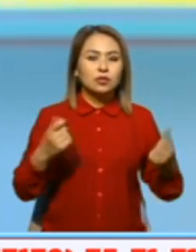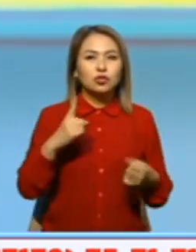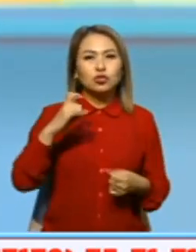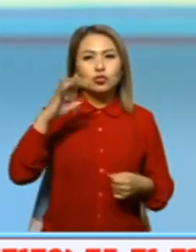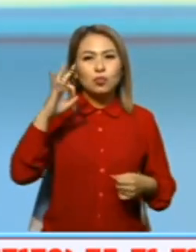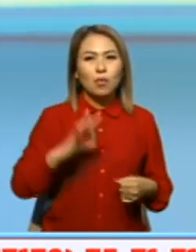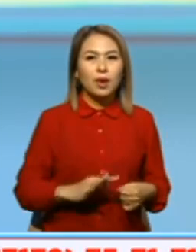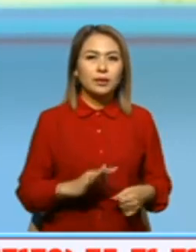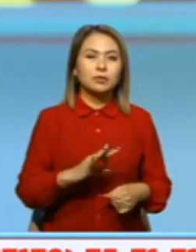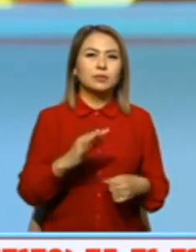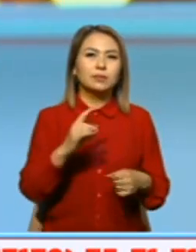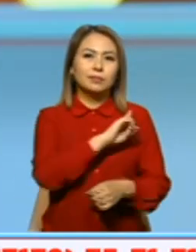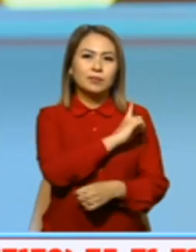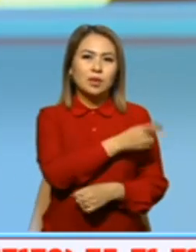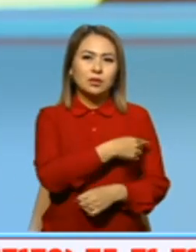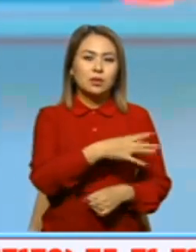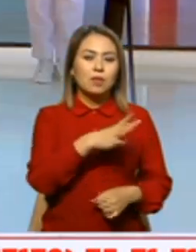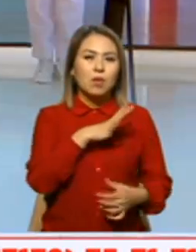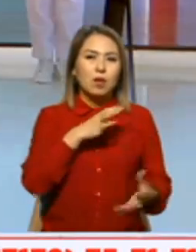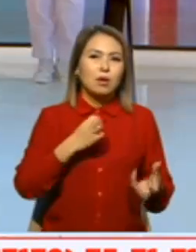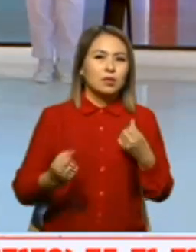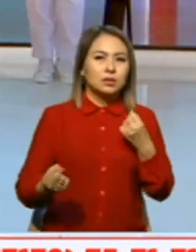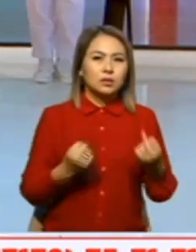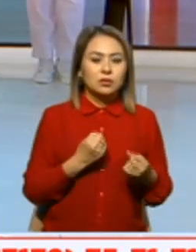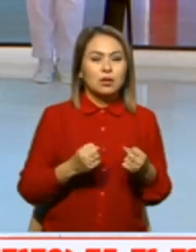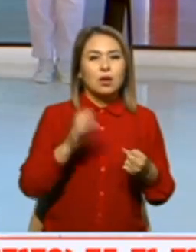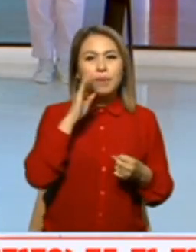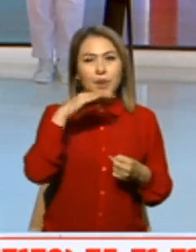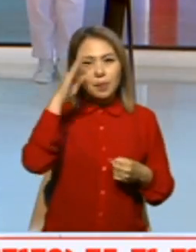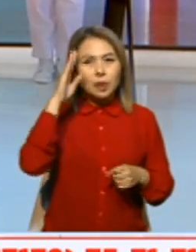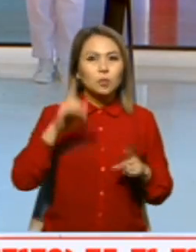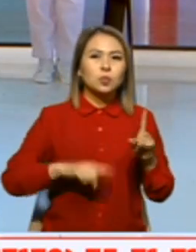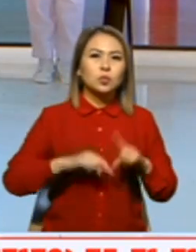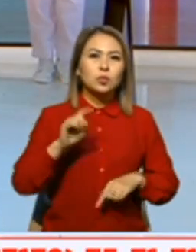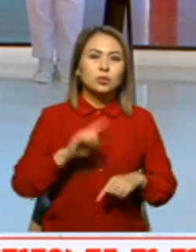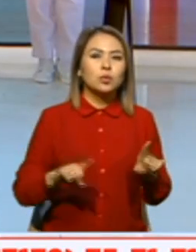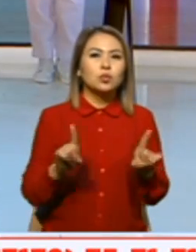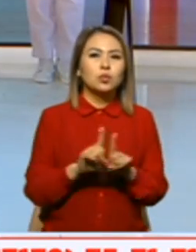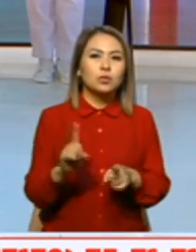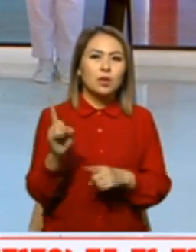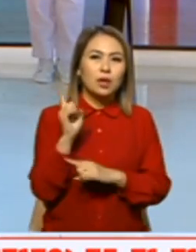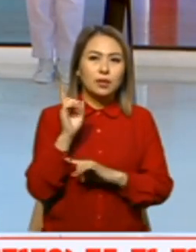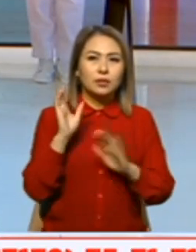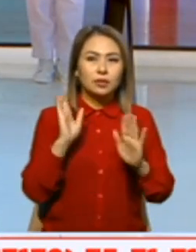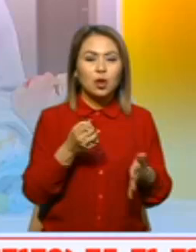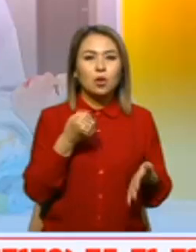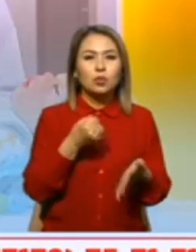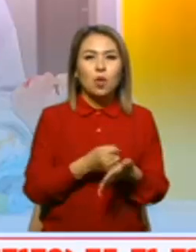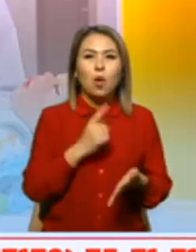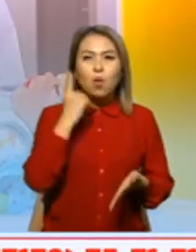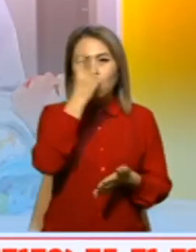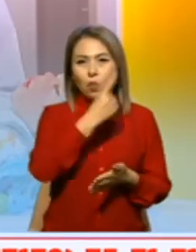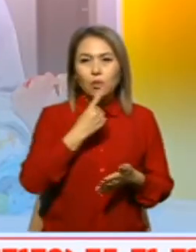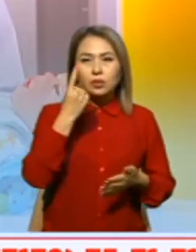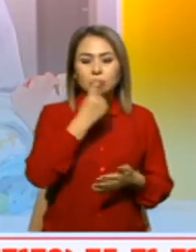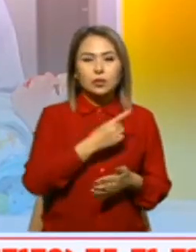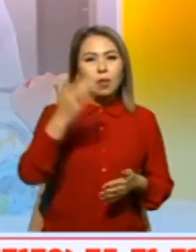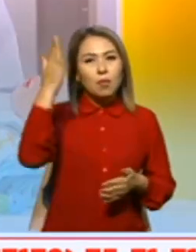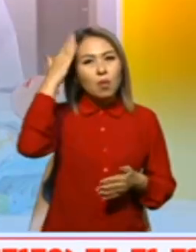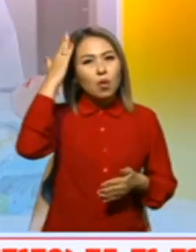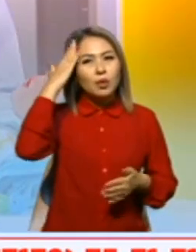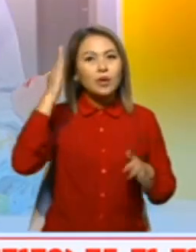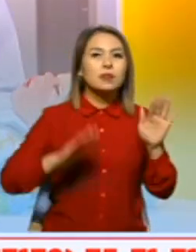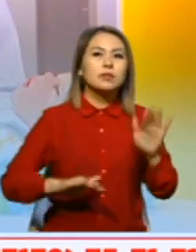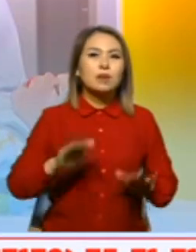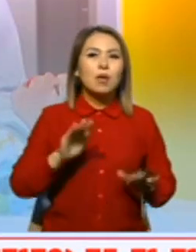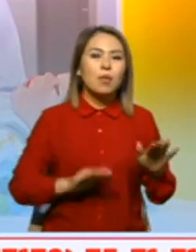100% мықты болғанын біз де, ата-аналар да, туыстар да қалайды. Ал енді бір жасқа дейін баланың бойы,